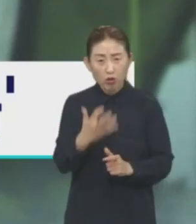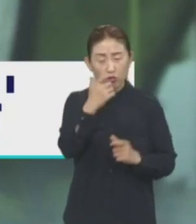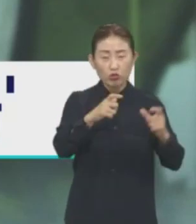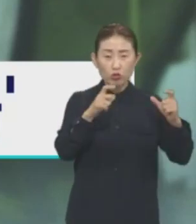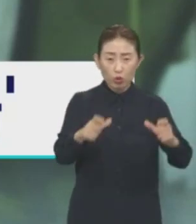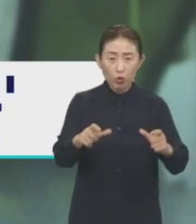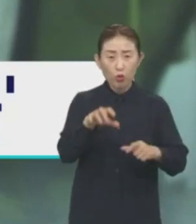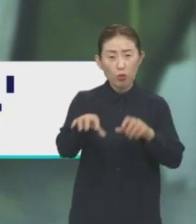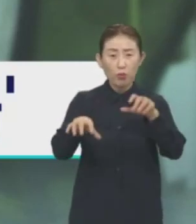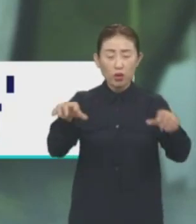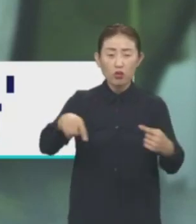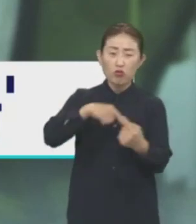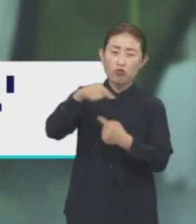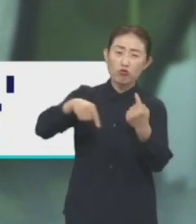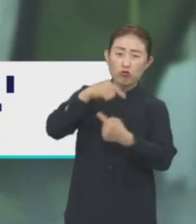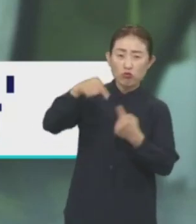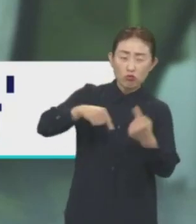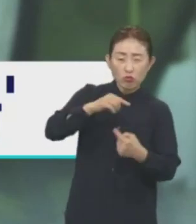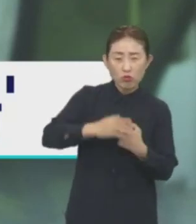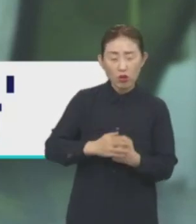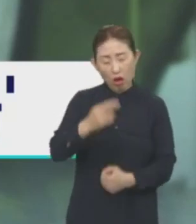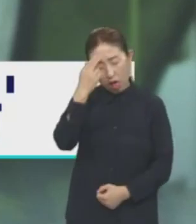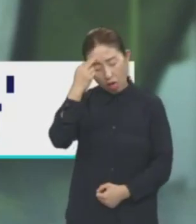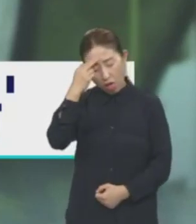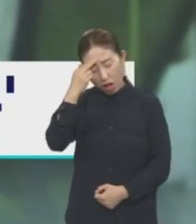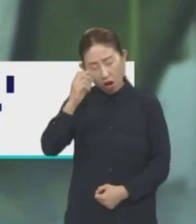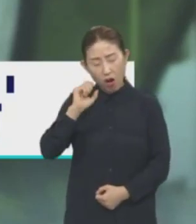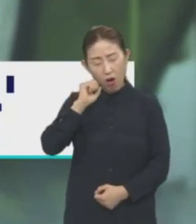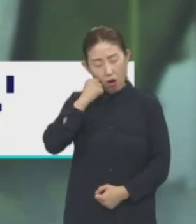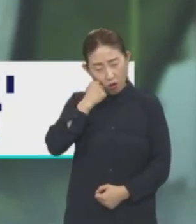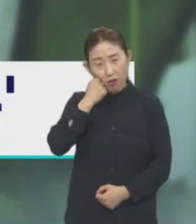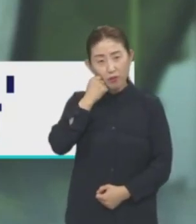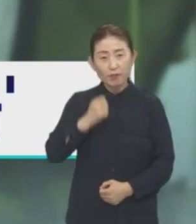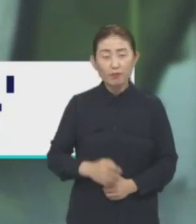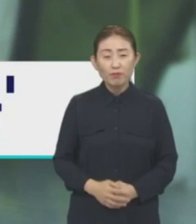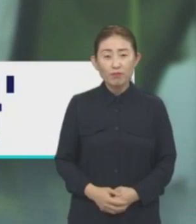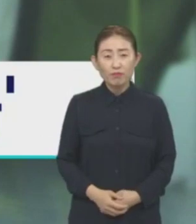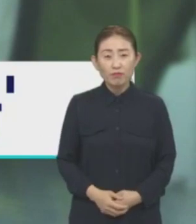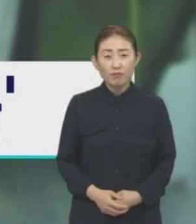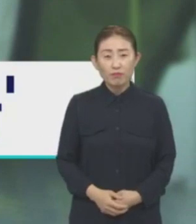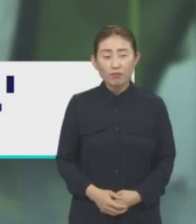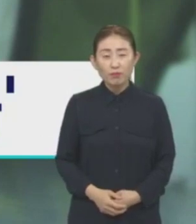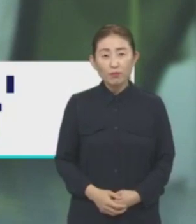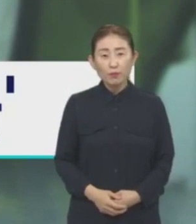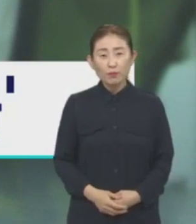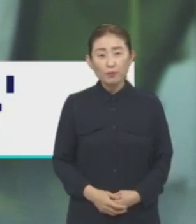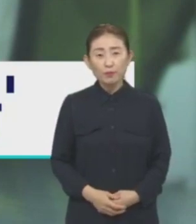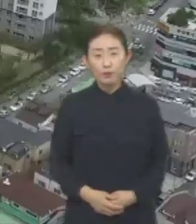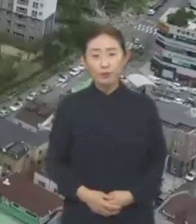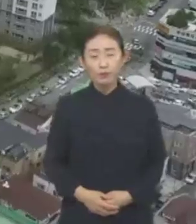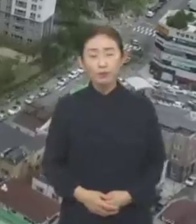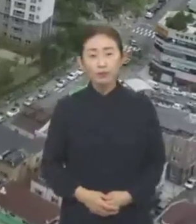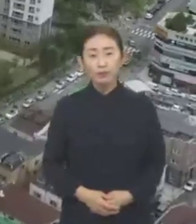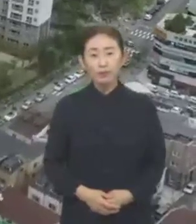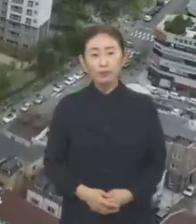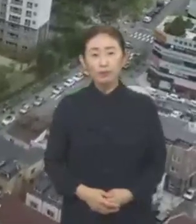보이면서 충청권 지자체들의 재정 운영에 커다란 어려움이 예상됩니다. 김성은 기자의 보도입니다.